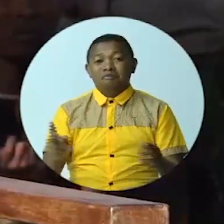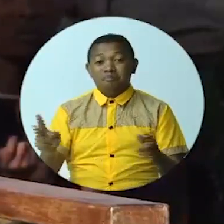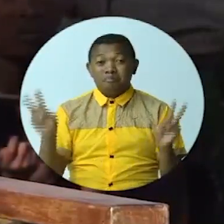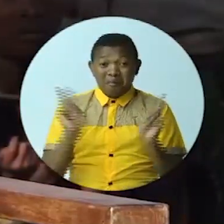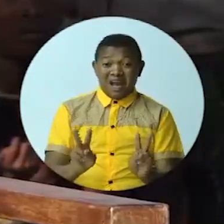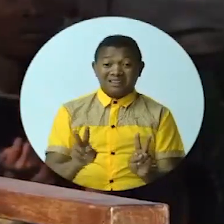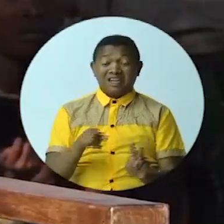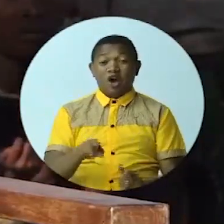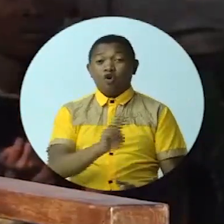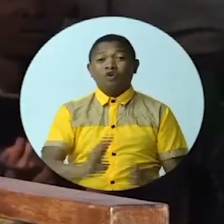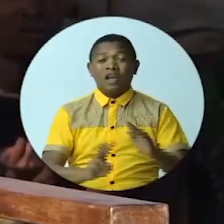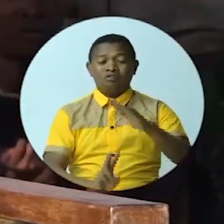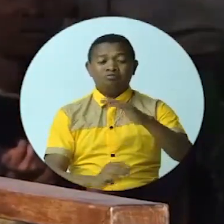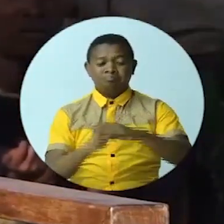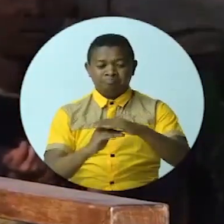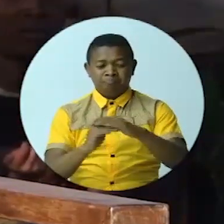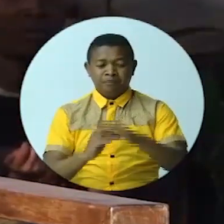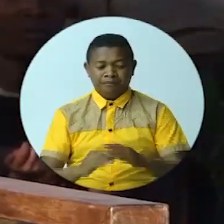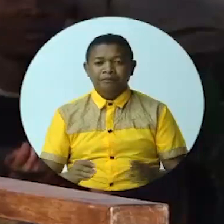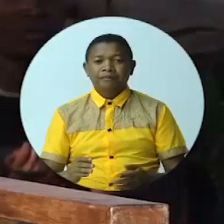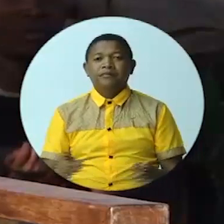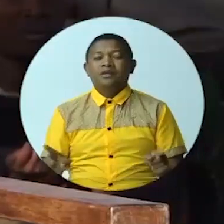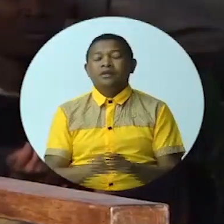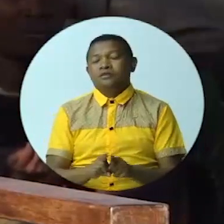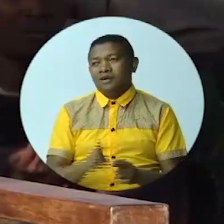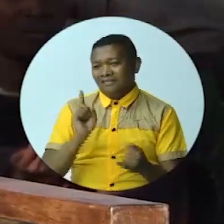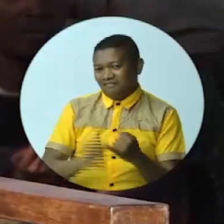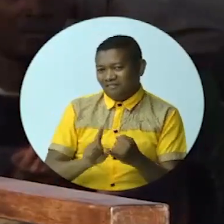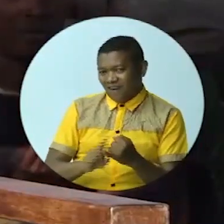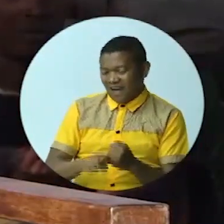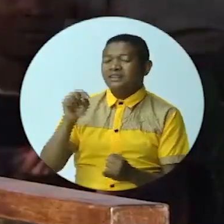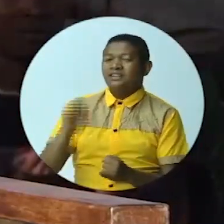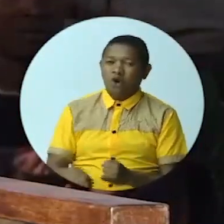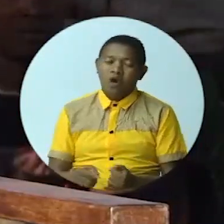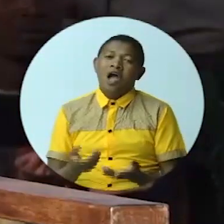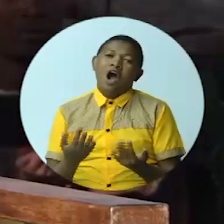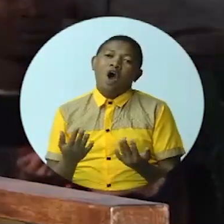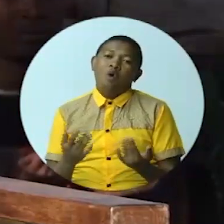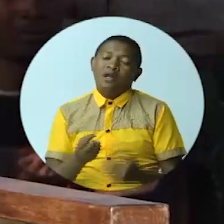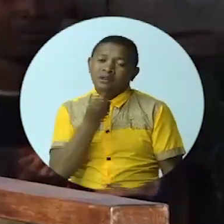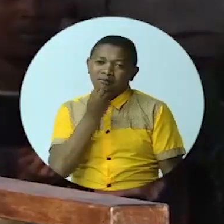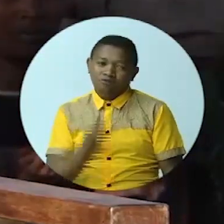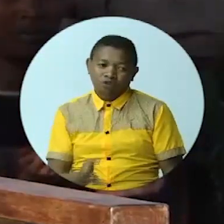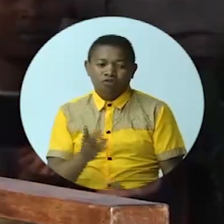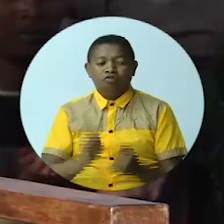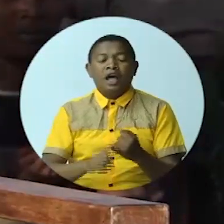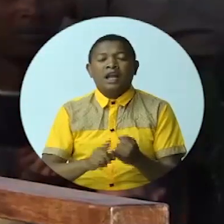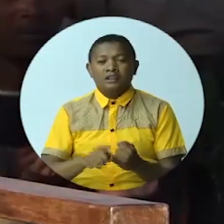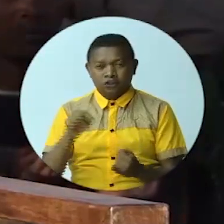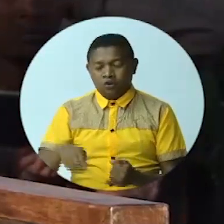fandarana Andriamatoa Filoha toy ny mahazatra ny afatra ao a ho an'ny vahoaka malagasy a miainga avy ety taolany